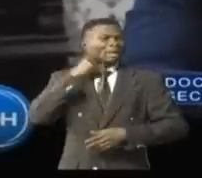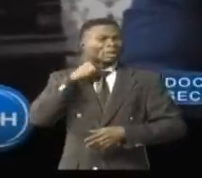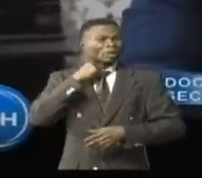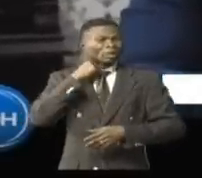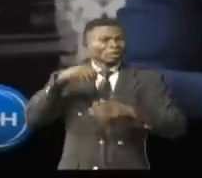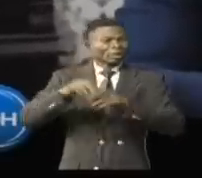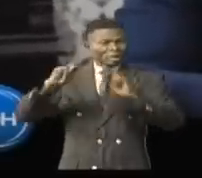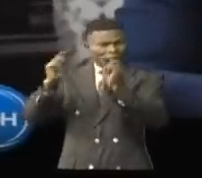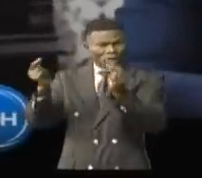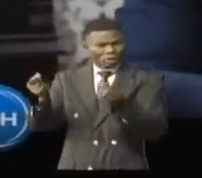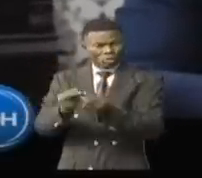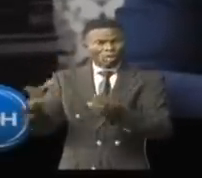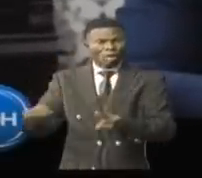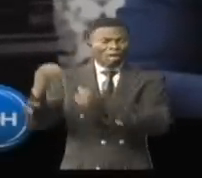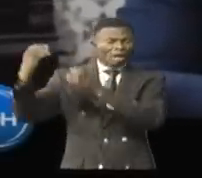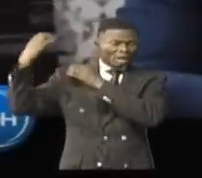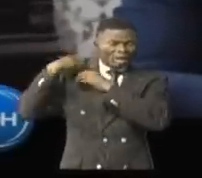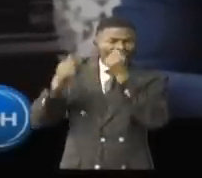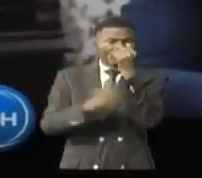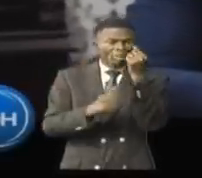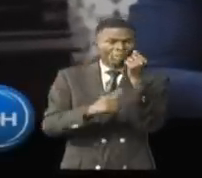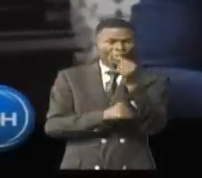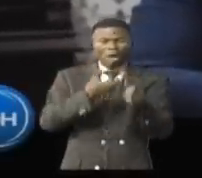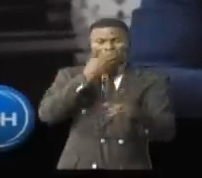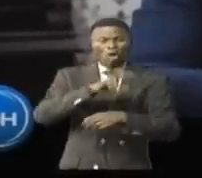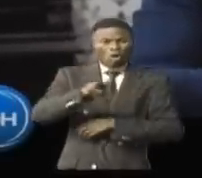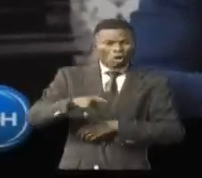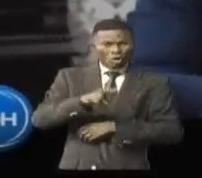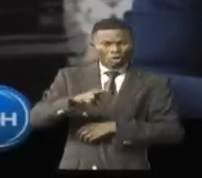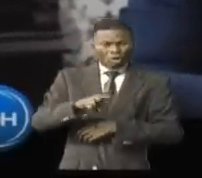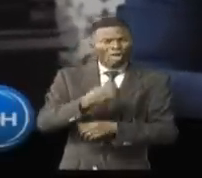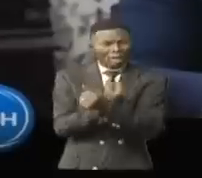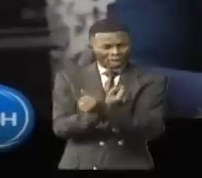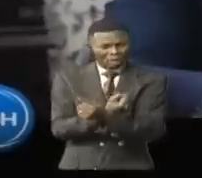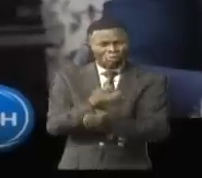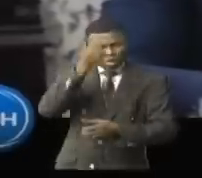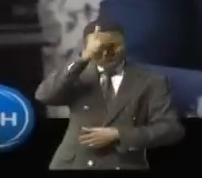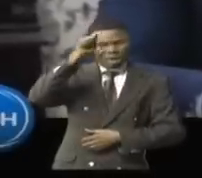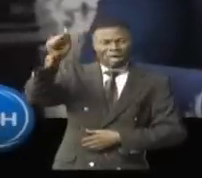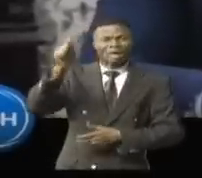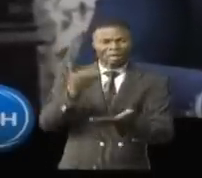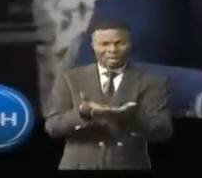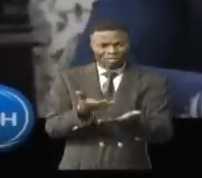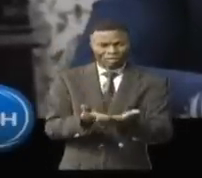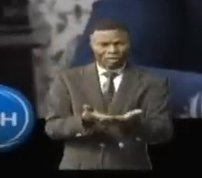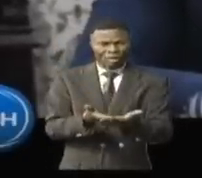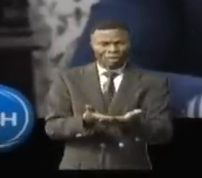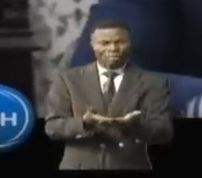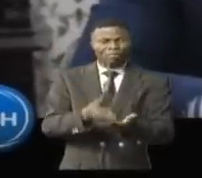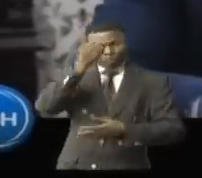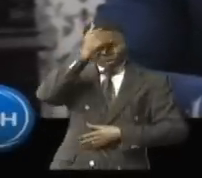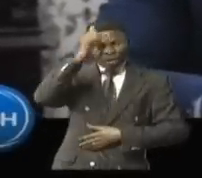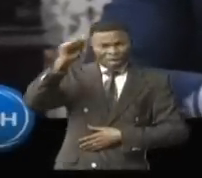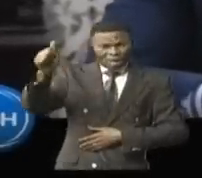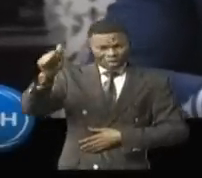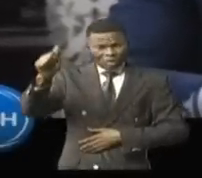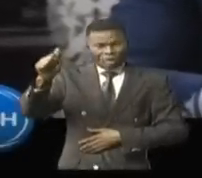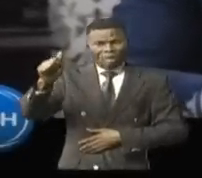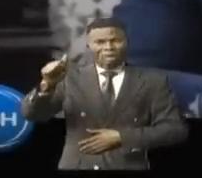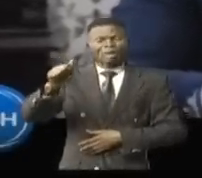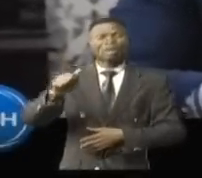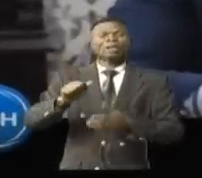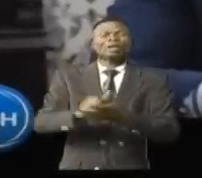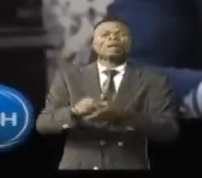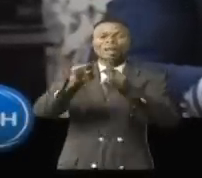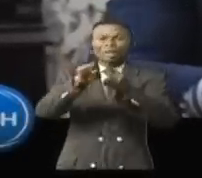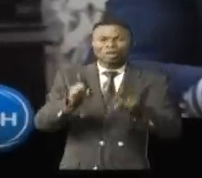CTECO, dans les centres de prise en charge de la COVID-19, vont se conformer également aux dispositions de la grève. La grève étant garantie par